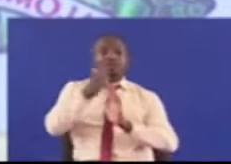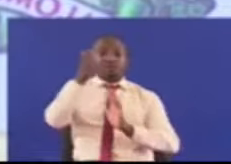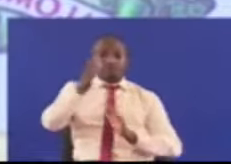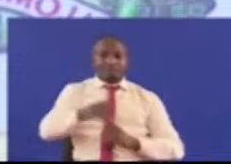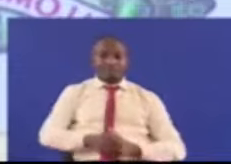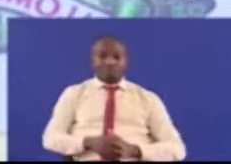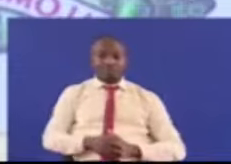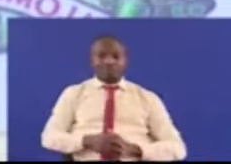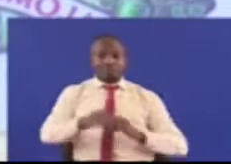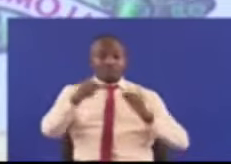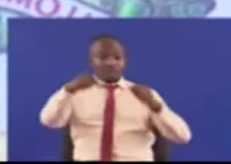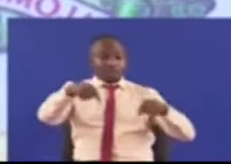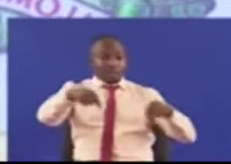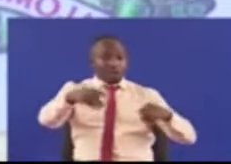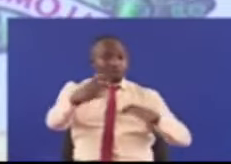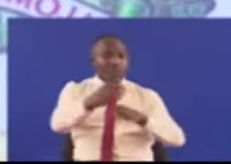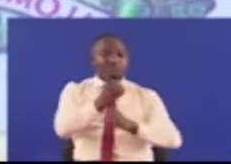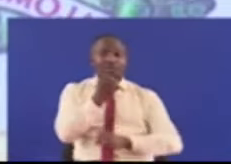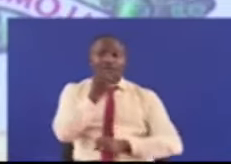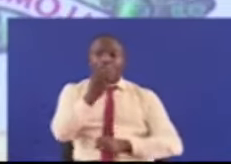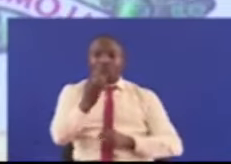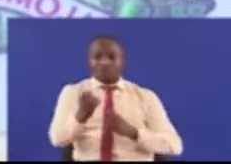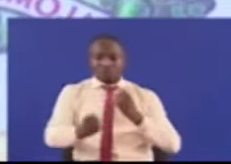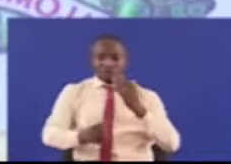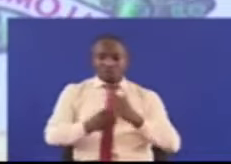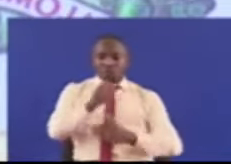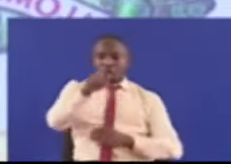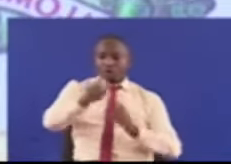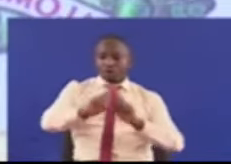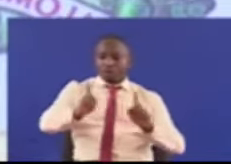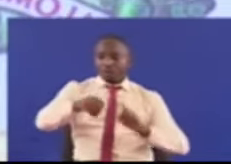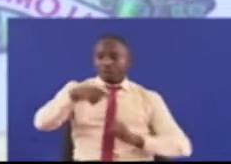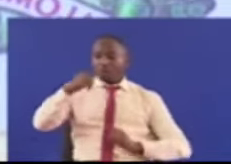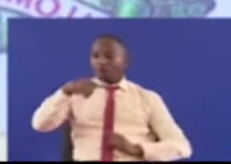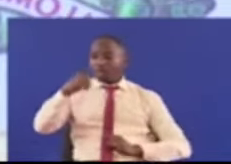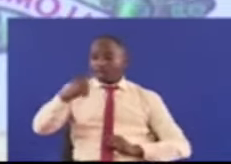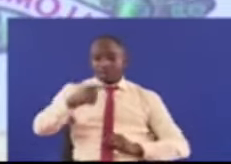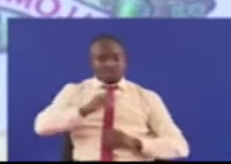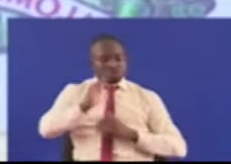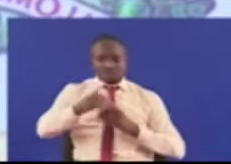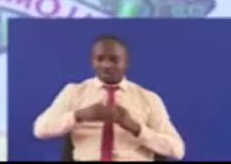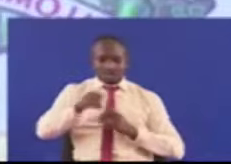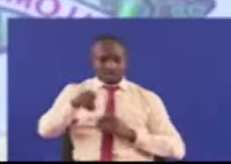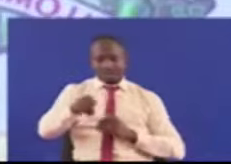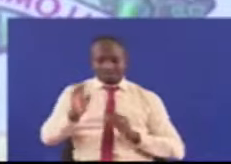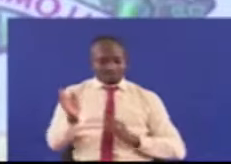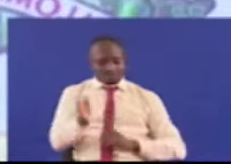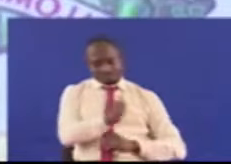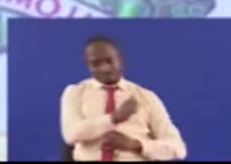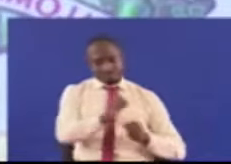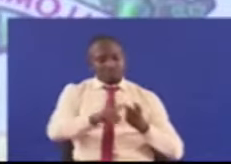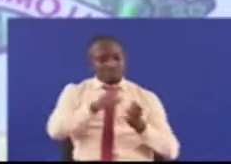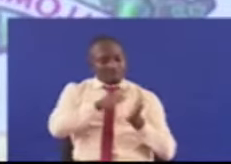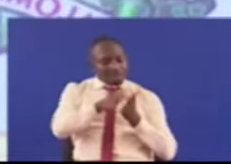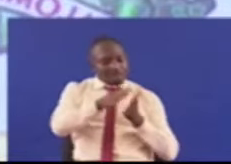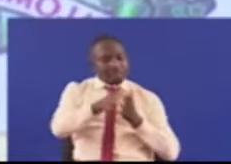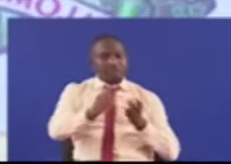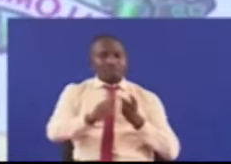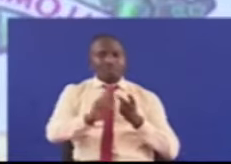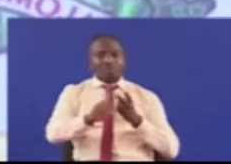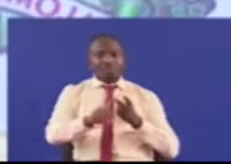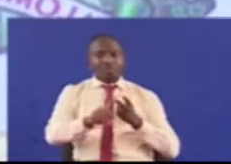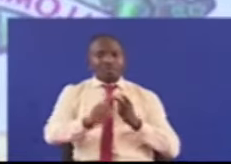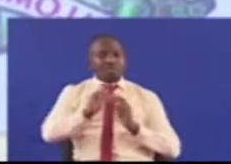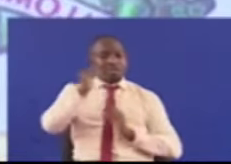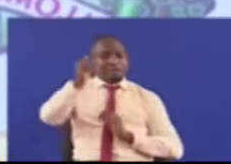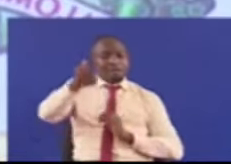hapa mmepata taarifa zilizotolewa na walionitangulia, sikusudi kuzirejea hizo. Wameeleza kwamba ni